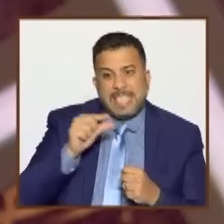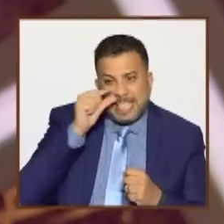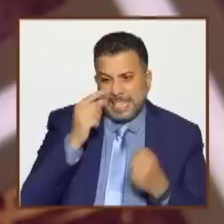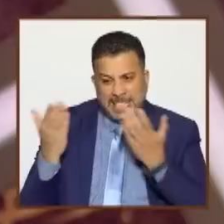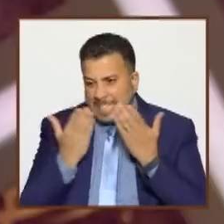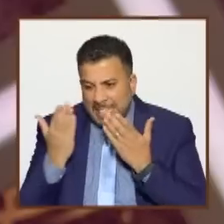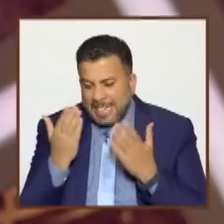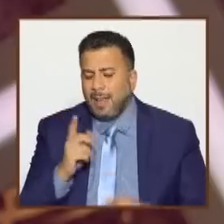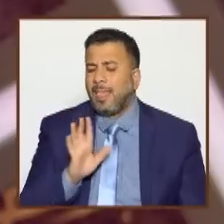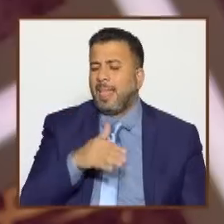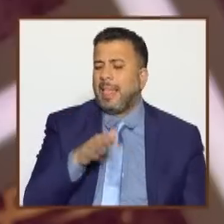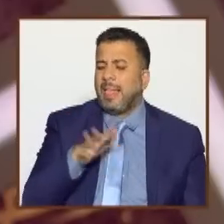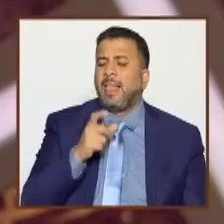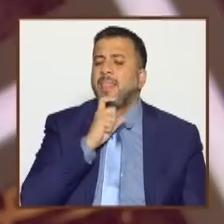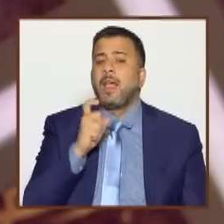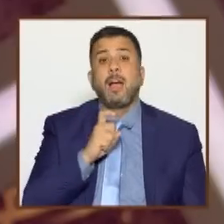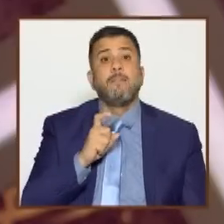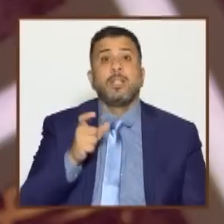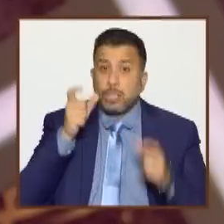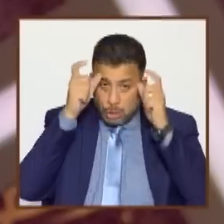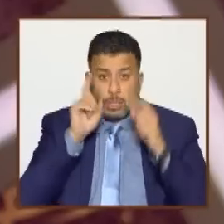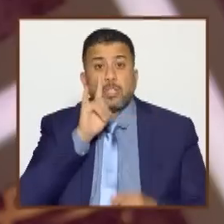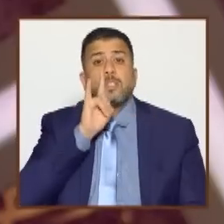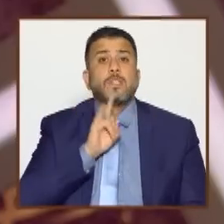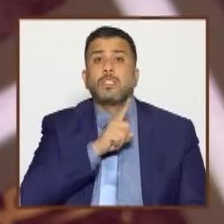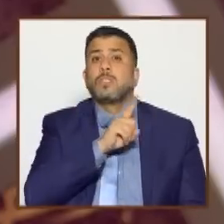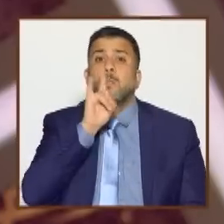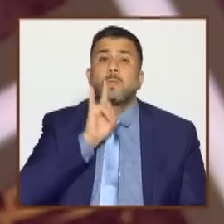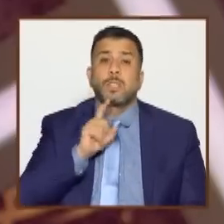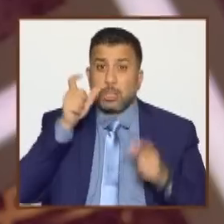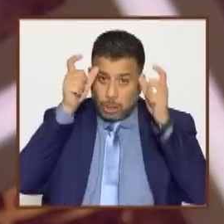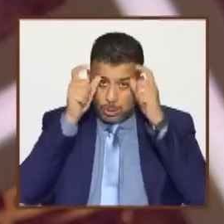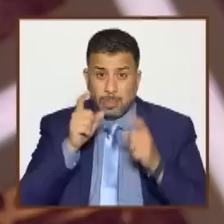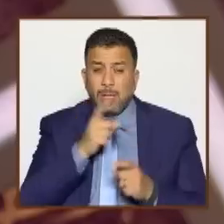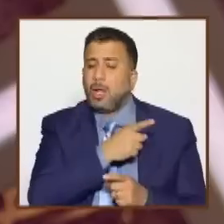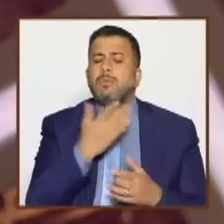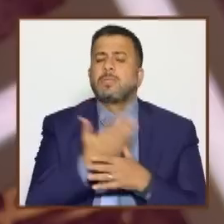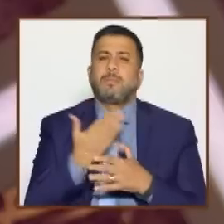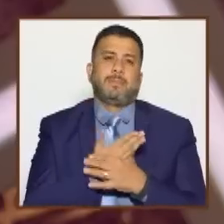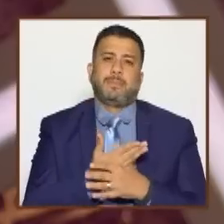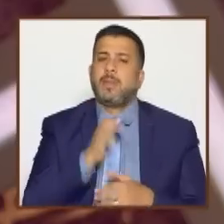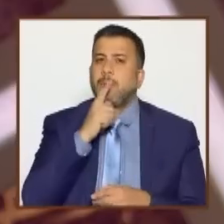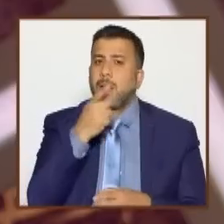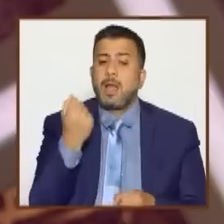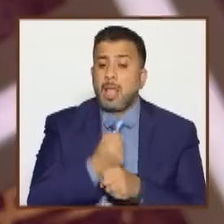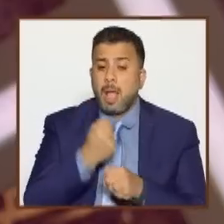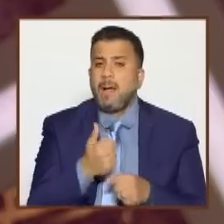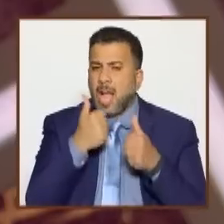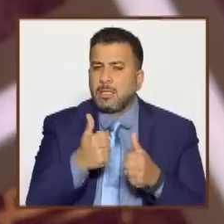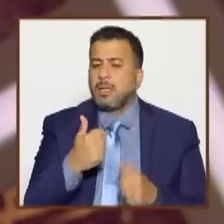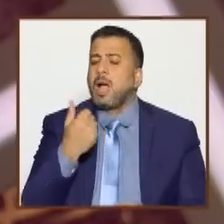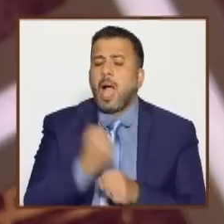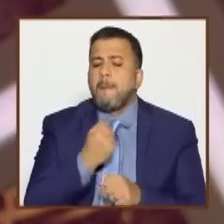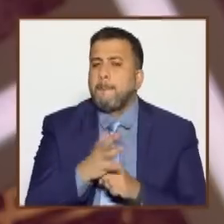على المسلم أن يعتني بنيته إخلاصا وقوة. أيضا الإخلاص بمعنى أن يكون العمل لله عز وجل وحده